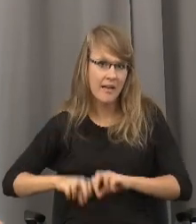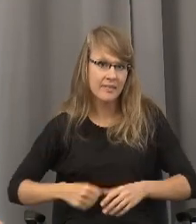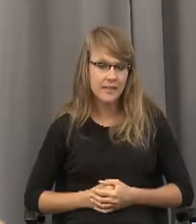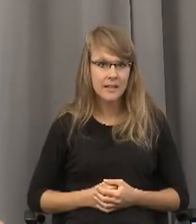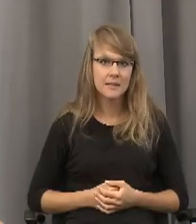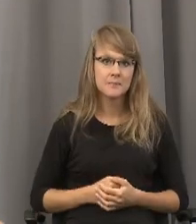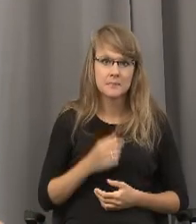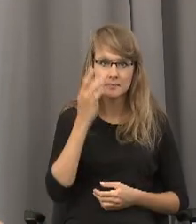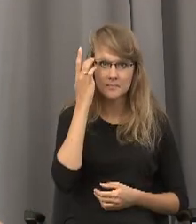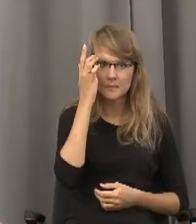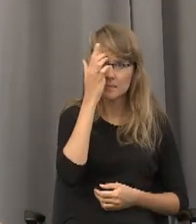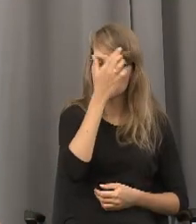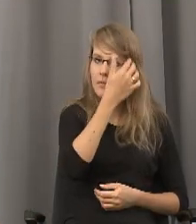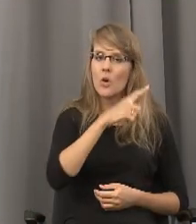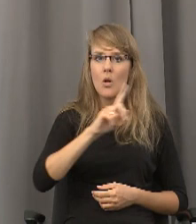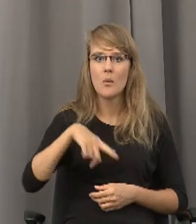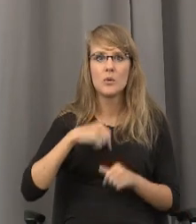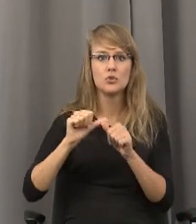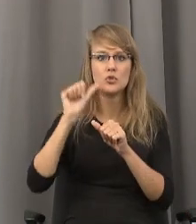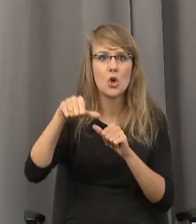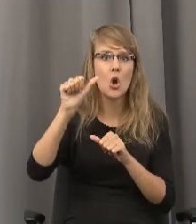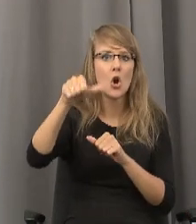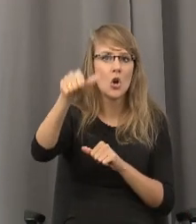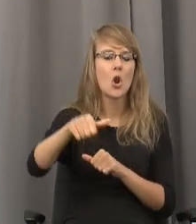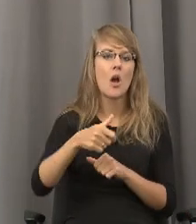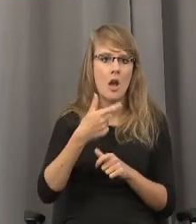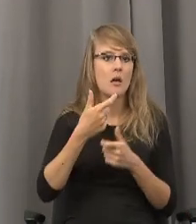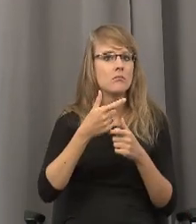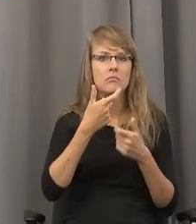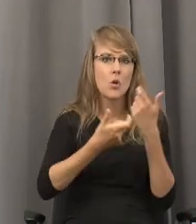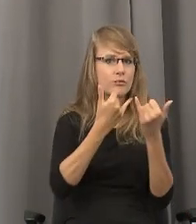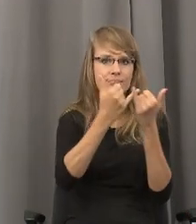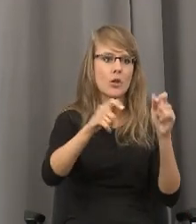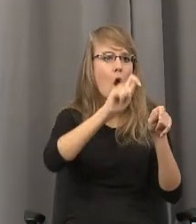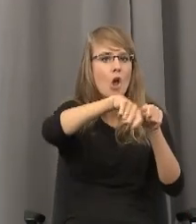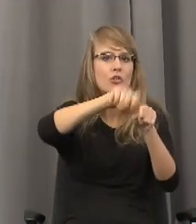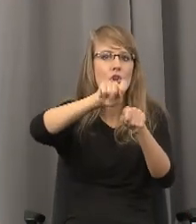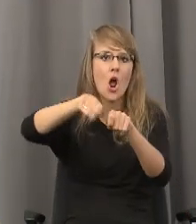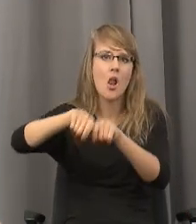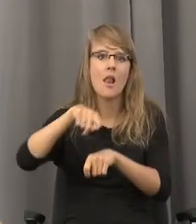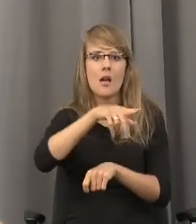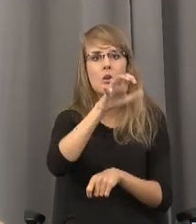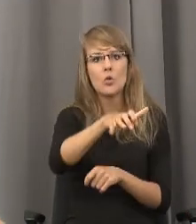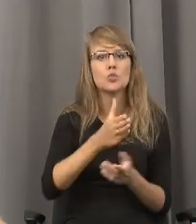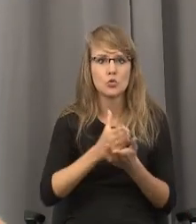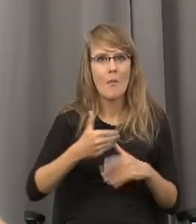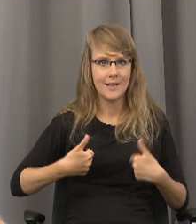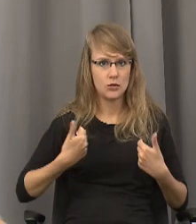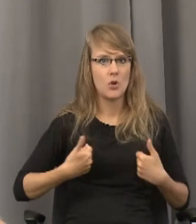które przeprowadzaliśmy. Rokrocznie mamy kilkanaście kontroli w obszarze funkcjonowania służby